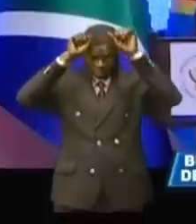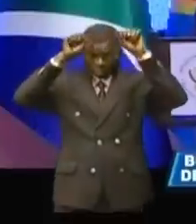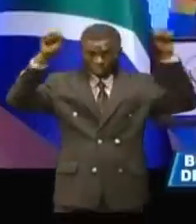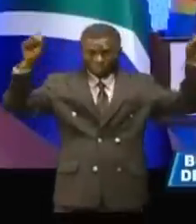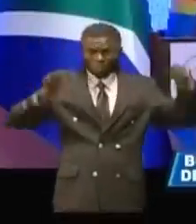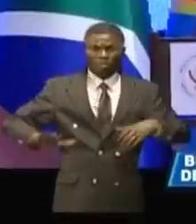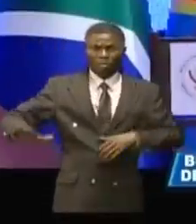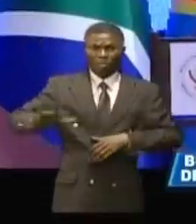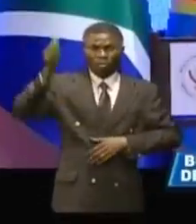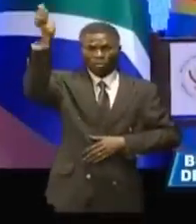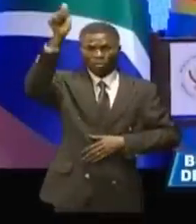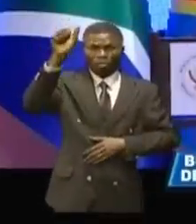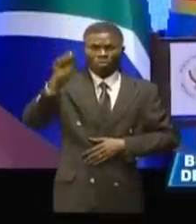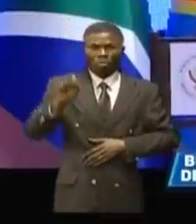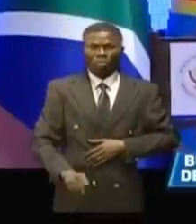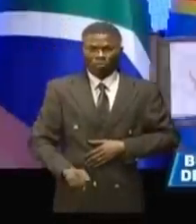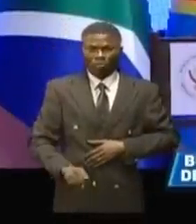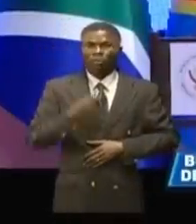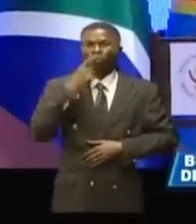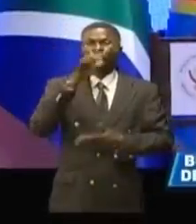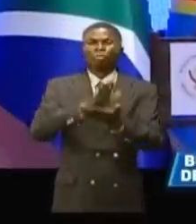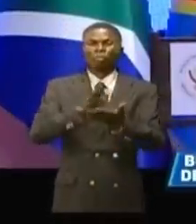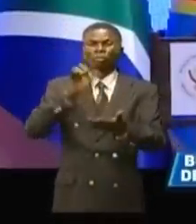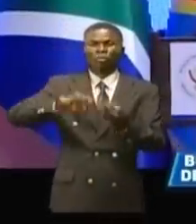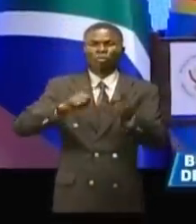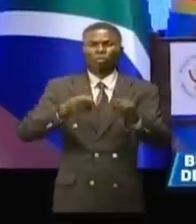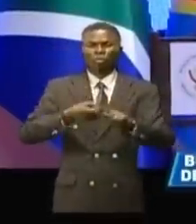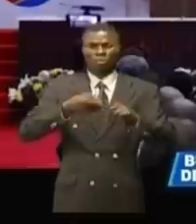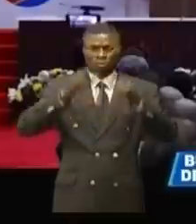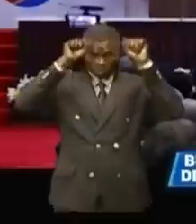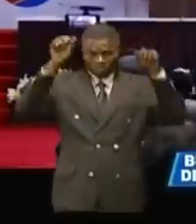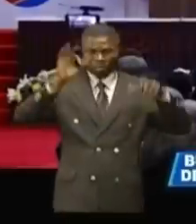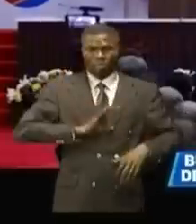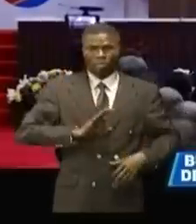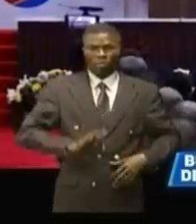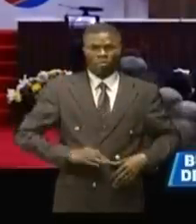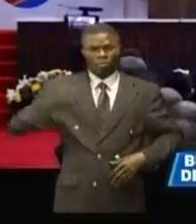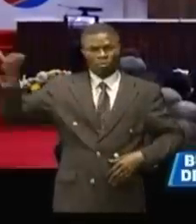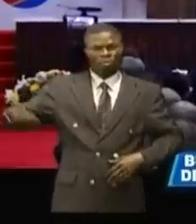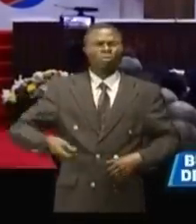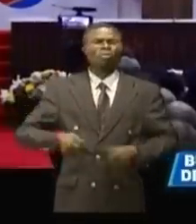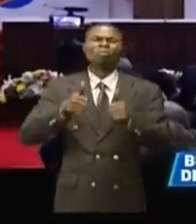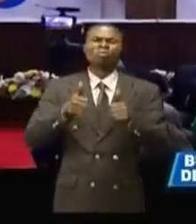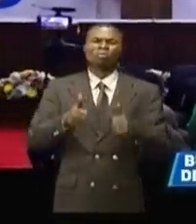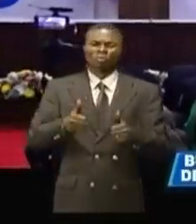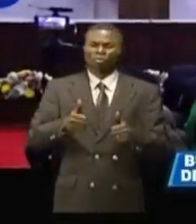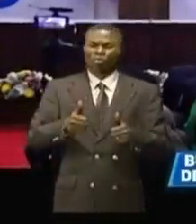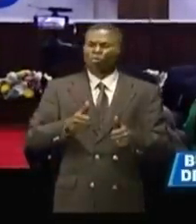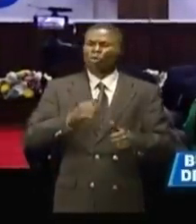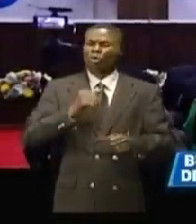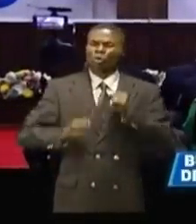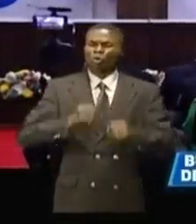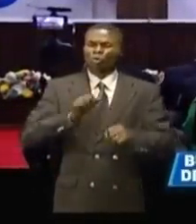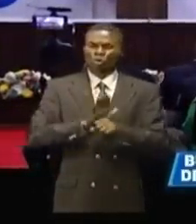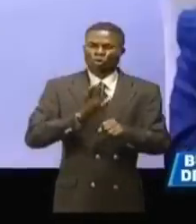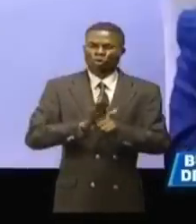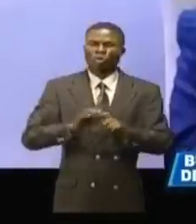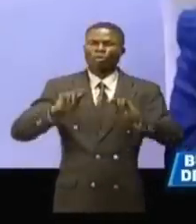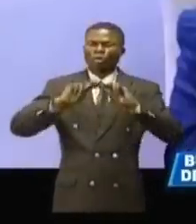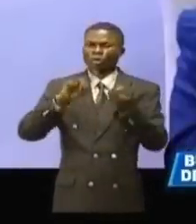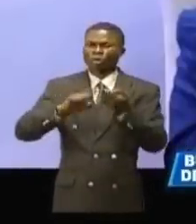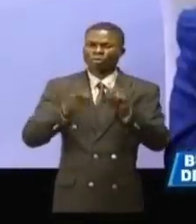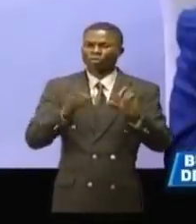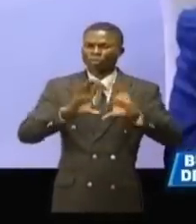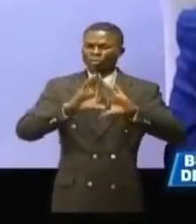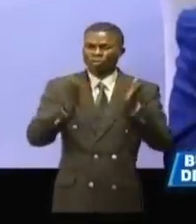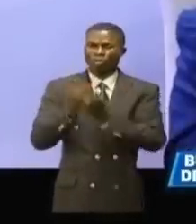Cyril Ramaphosa a remercié son homologue congolais de l'accueil chaleureux lui accordé et à sa forte délégation. Il